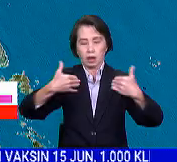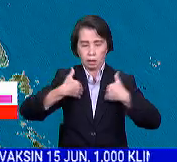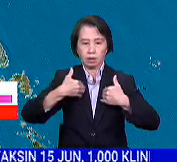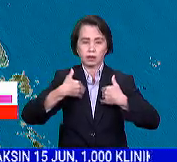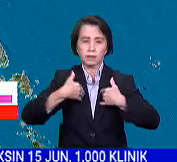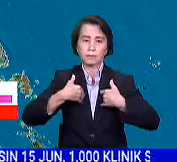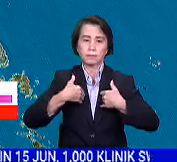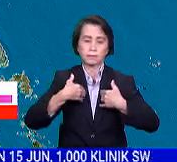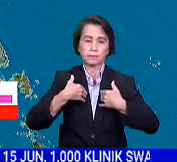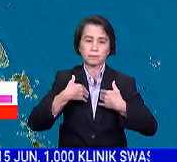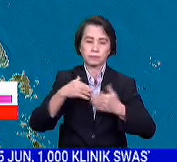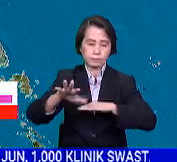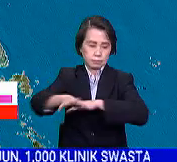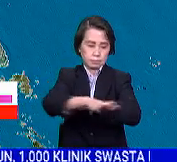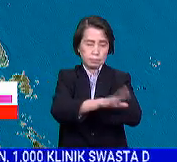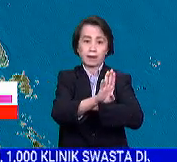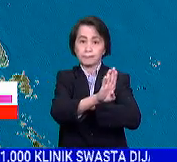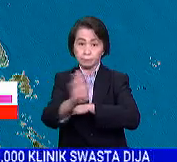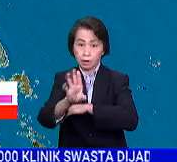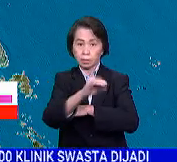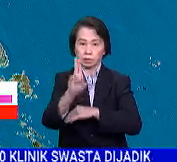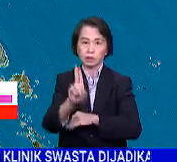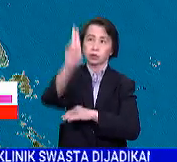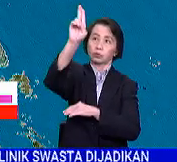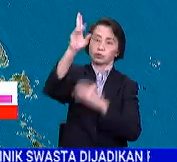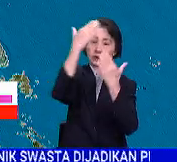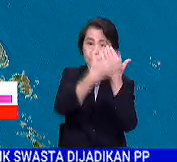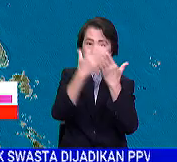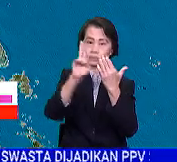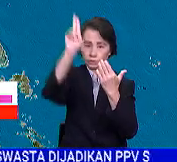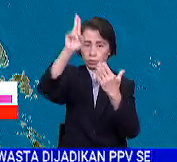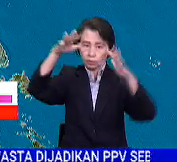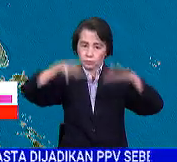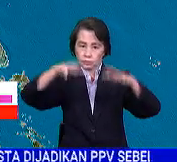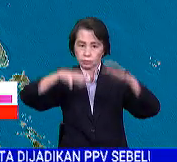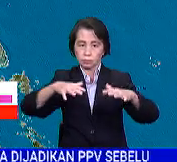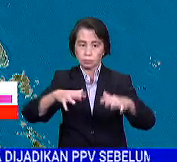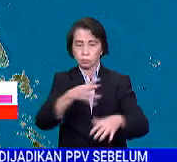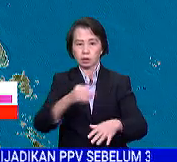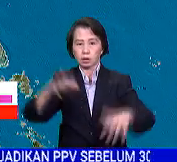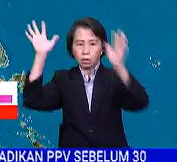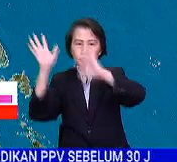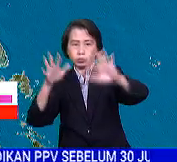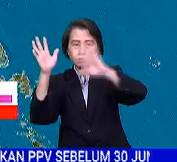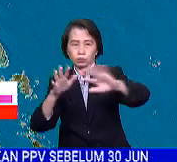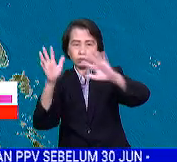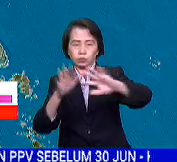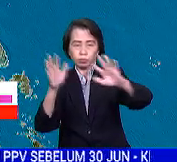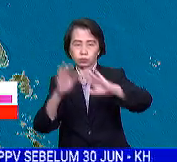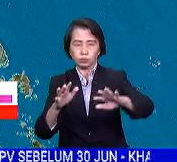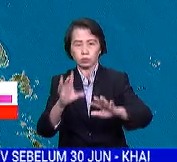berlaku melibatkan di bahagian pantai barat dan juga utara Semenanjung Malaysia. Dan memandangkan angin kemudi pada